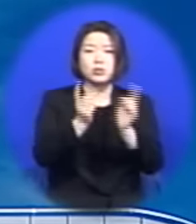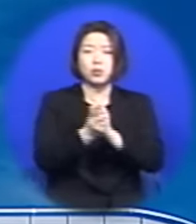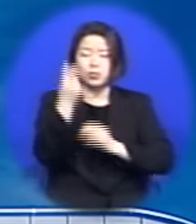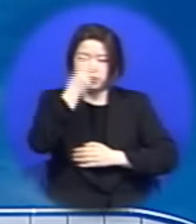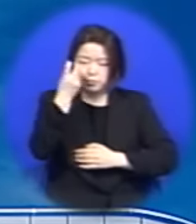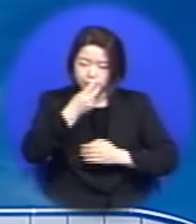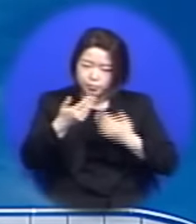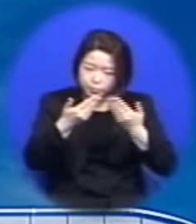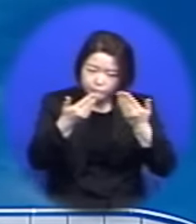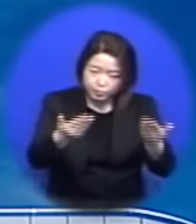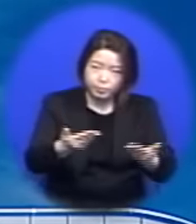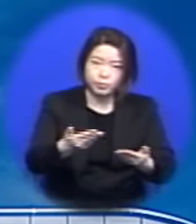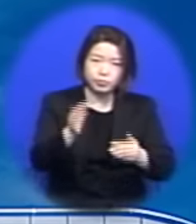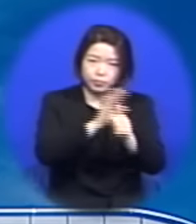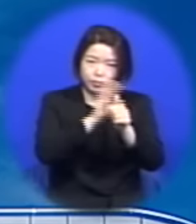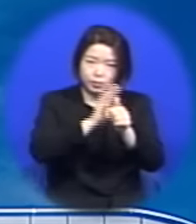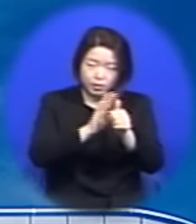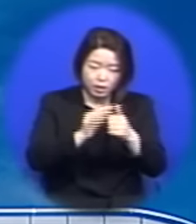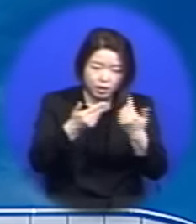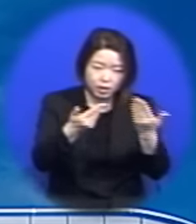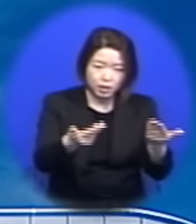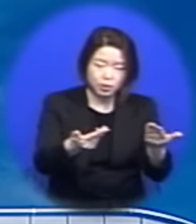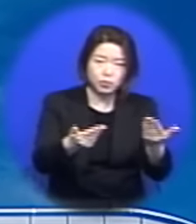살아 보시라고 그렇게 권해드리는